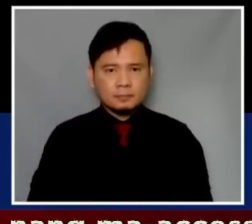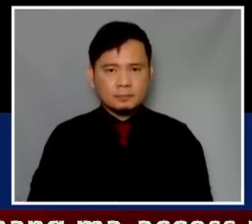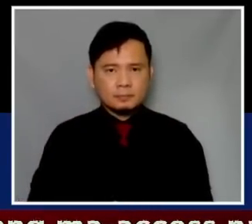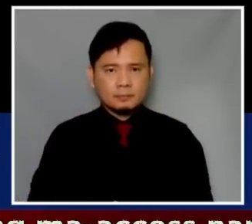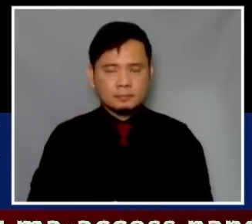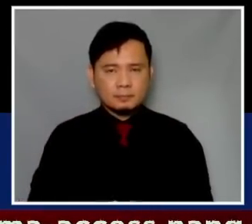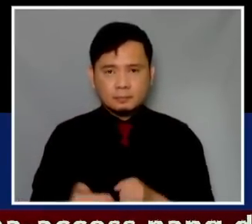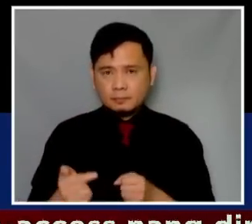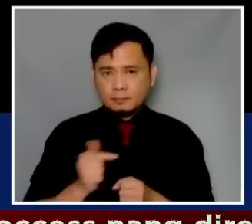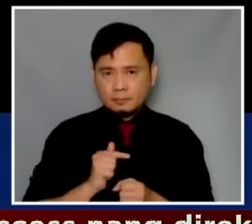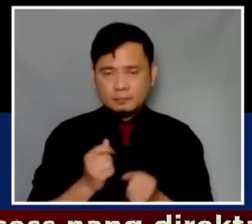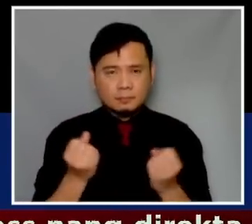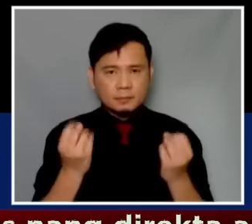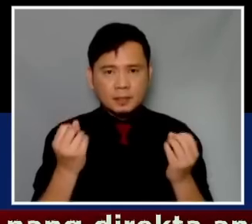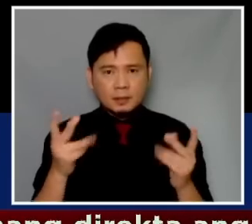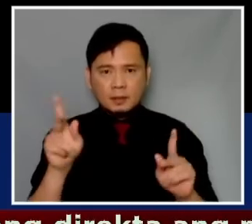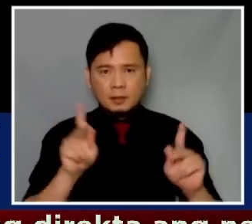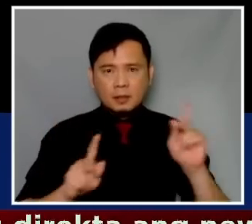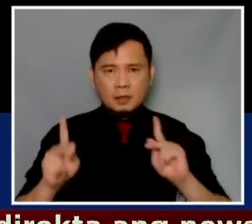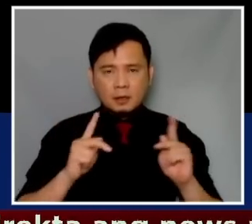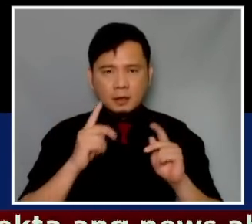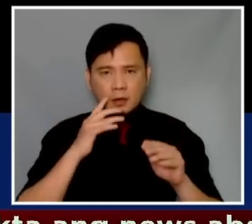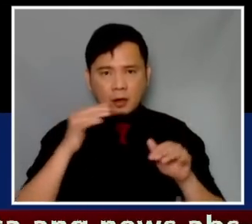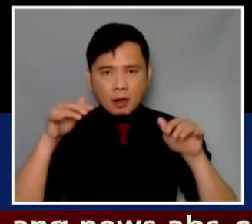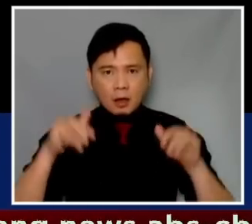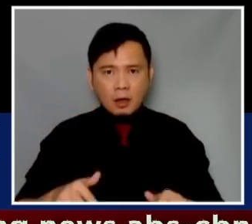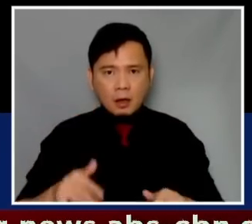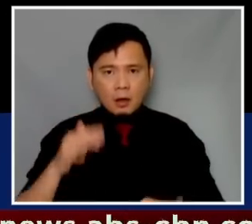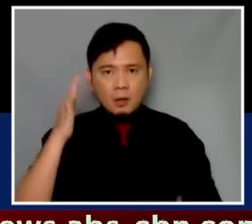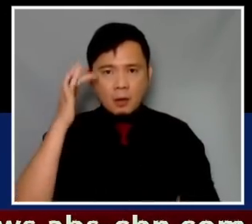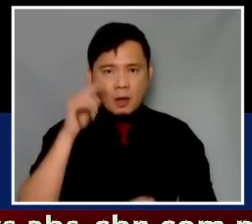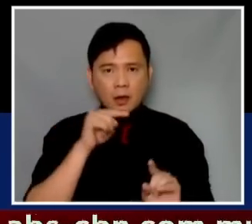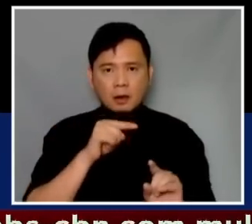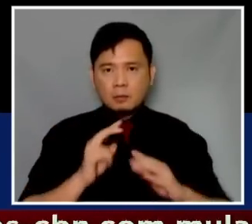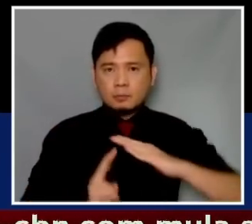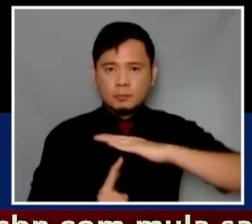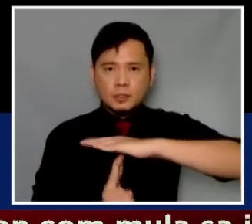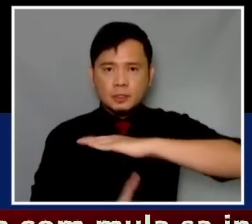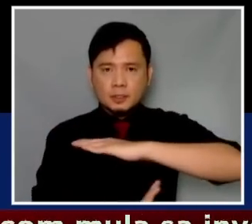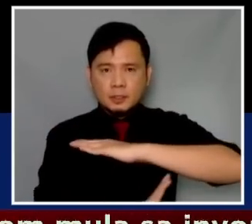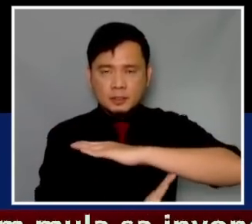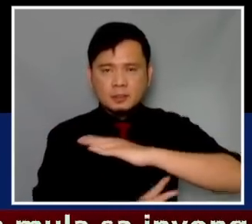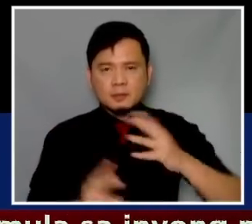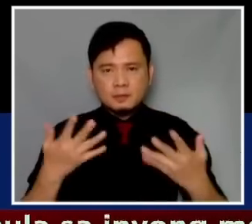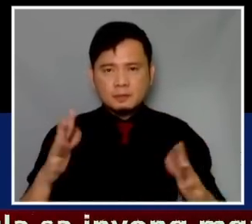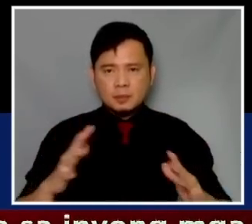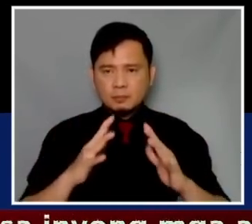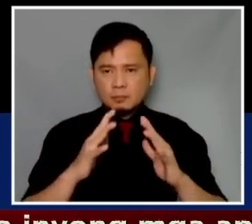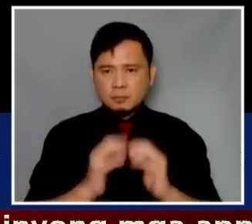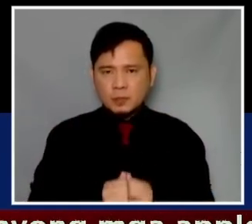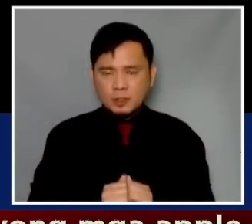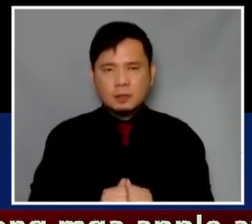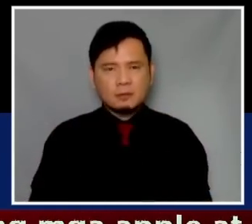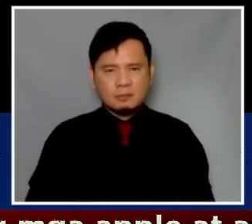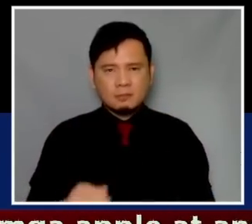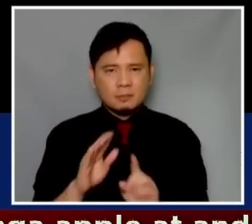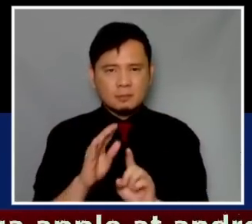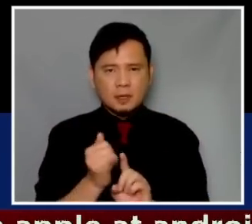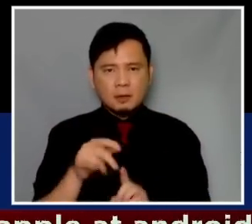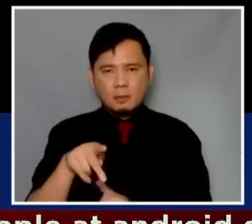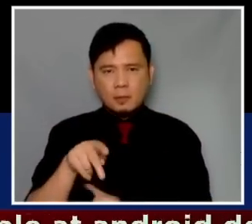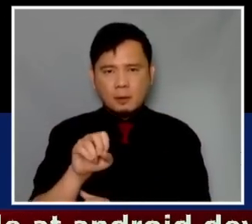mga residente nang biglang bumagsak ang Clarin Bridge sa barangay Poblasyon sa Luay, Bohol, Miyerkules ng